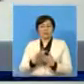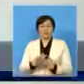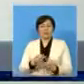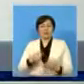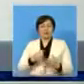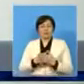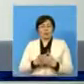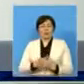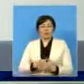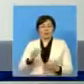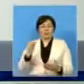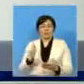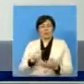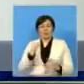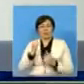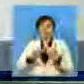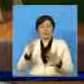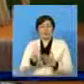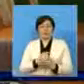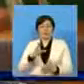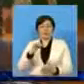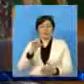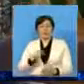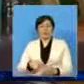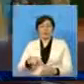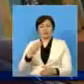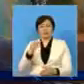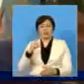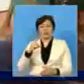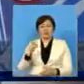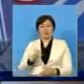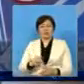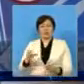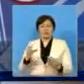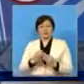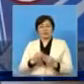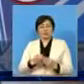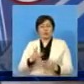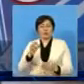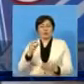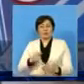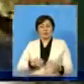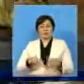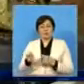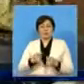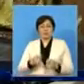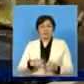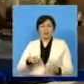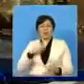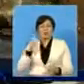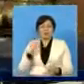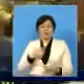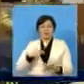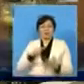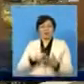дейін әлеуметтік байқаудан грант жеңіп алған Серпін жастар плюс Шалқар және Шалқар саясы қоғамдық бірлестігінің жетекшілері қала жастарының бос